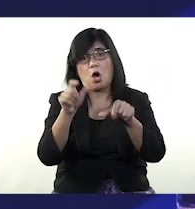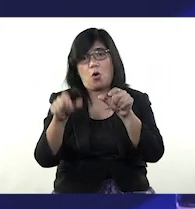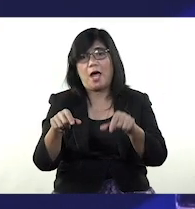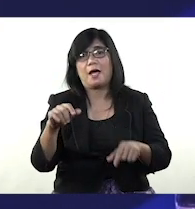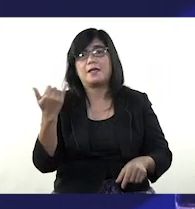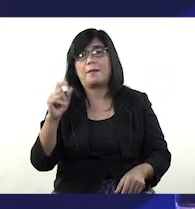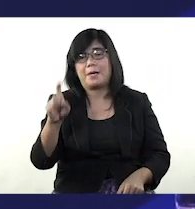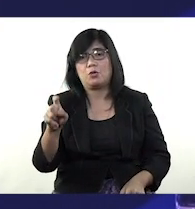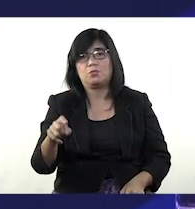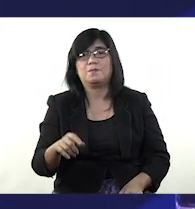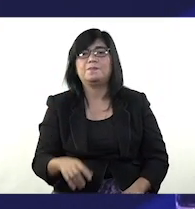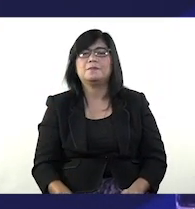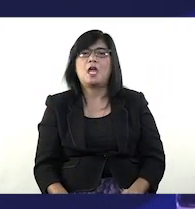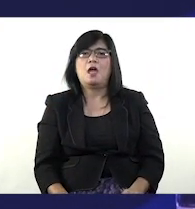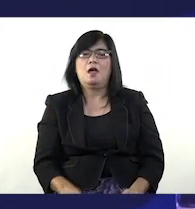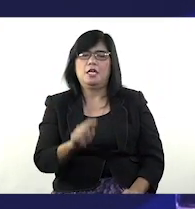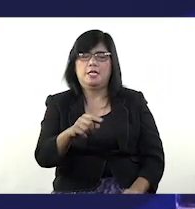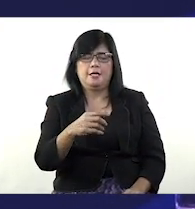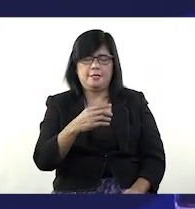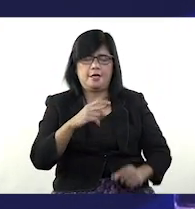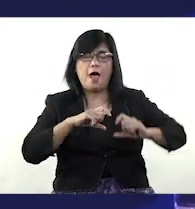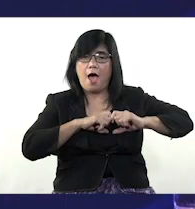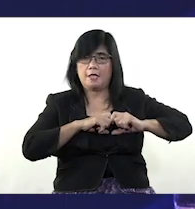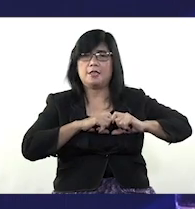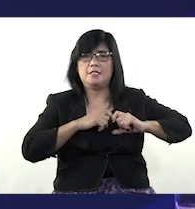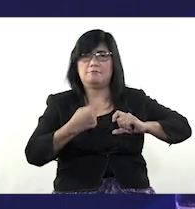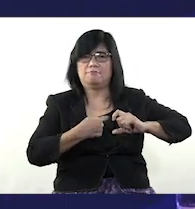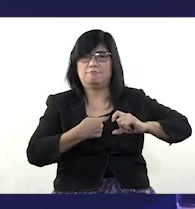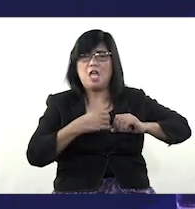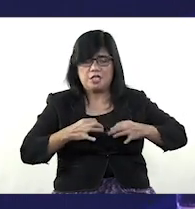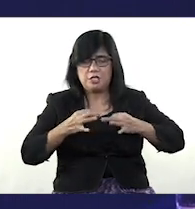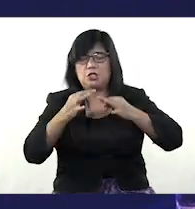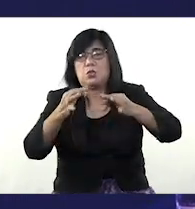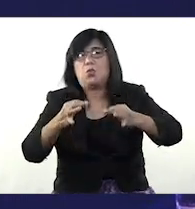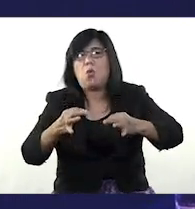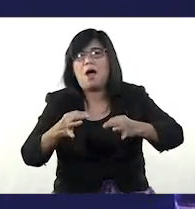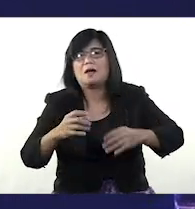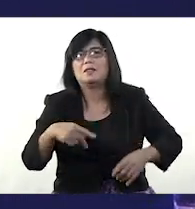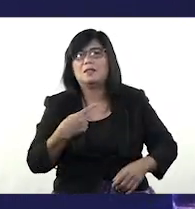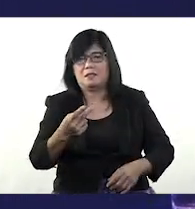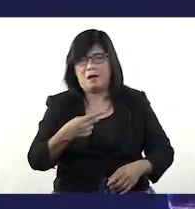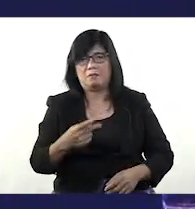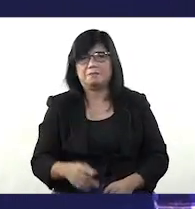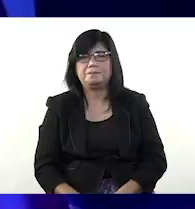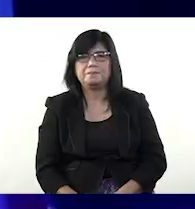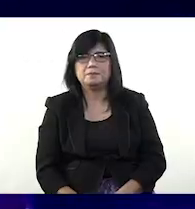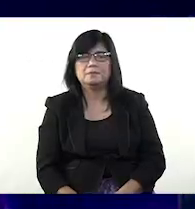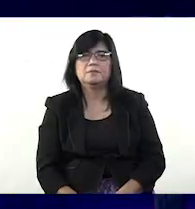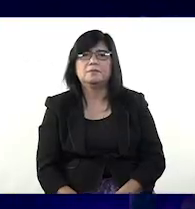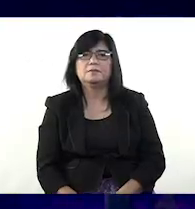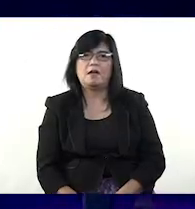Hai entoin yang ada di dada kita ini ada di hati kita nih yang ada di jiwa kita dikabu kita Hai saya